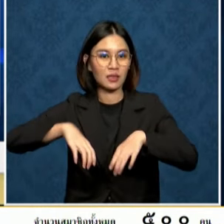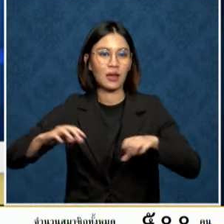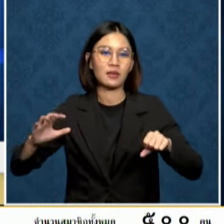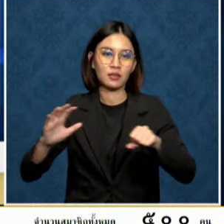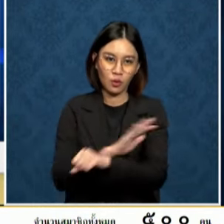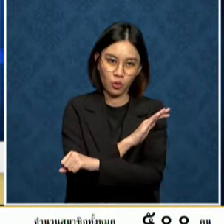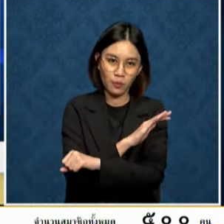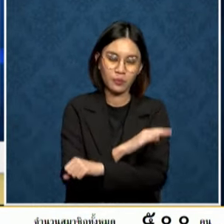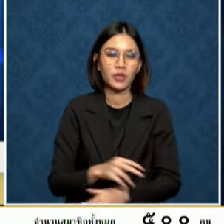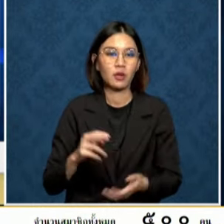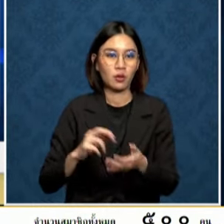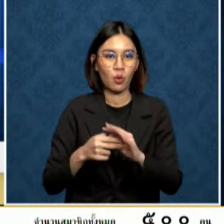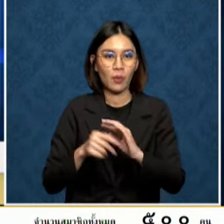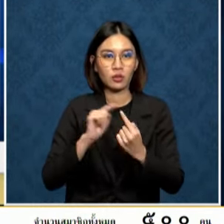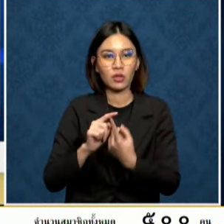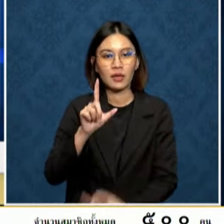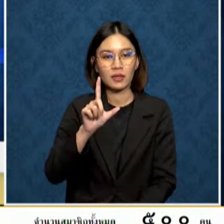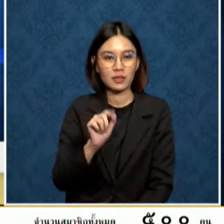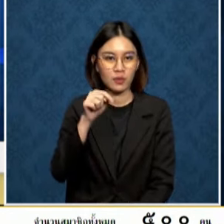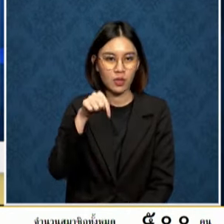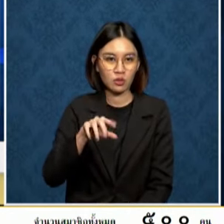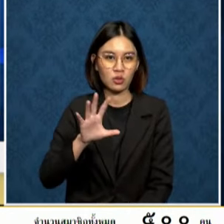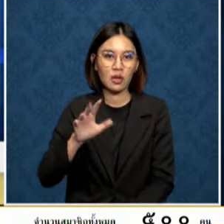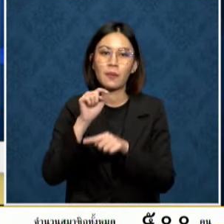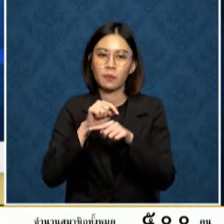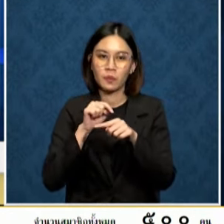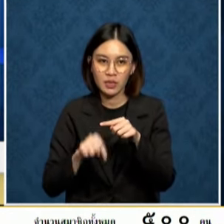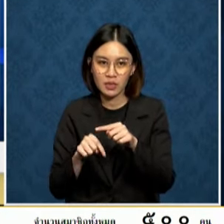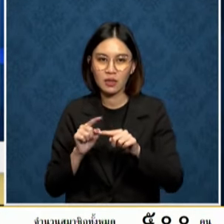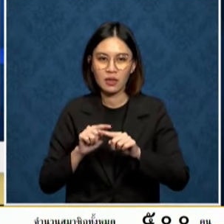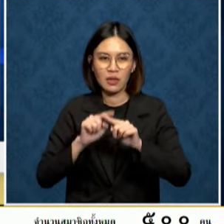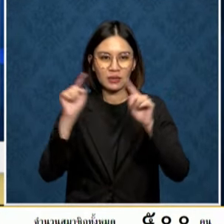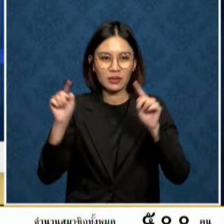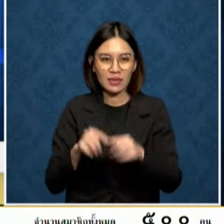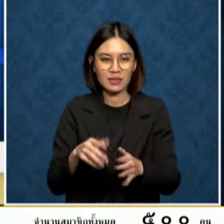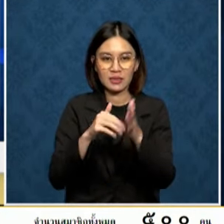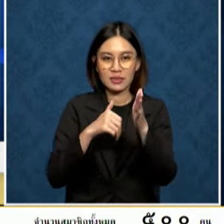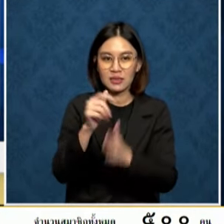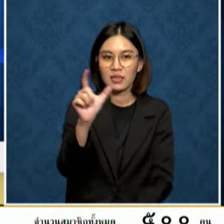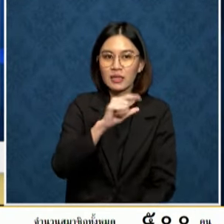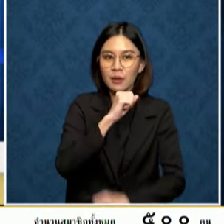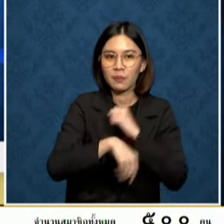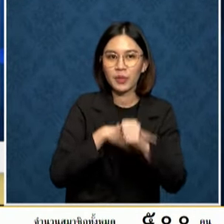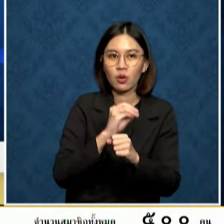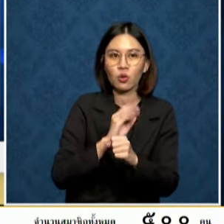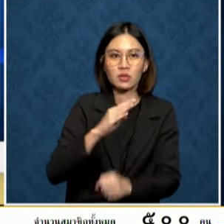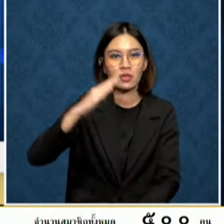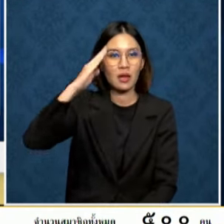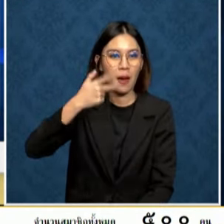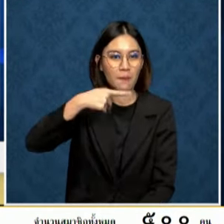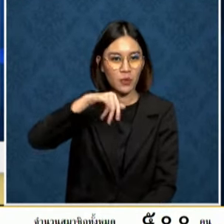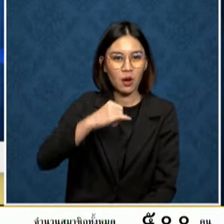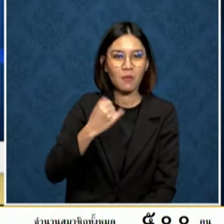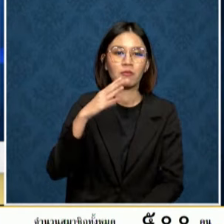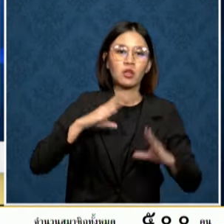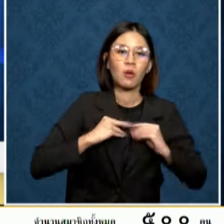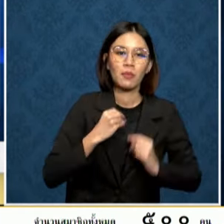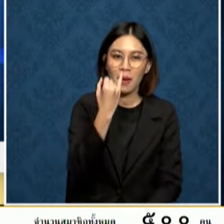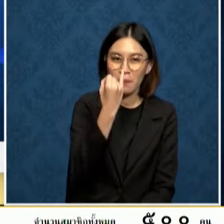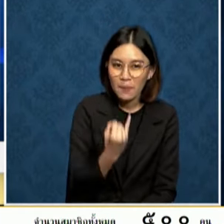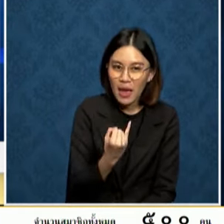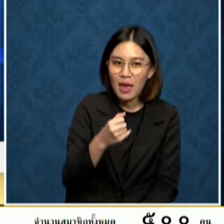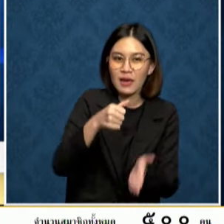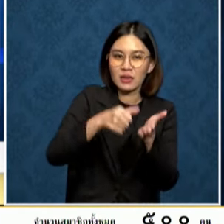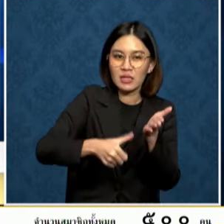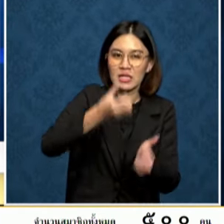เต็มเนี่ยวก็คือ 21.5% แต่กอบหลเหอง 64 นี้รัฐบาลคปยุปีที่แล้วี่ต้องยมแพ้นะนี่